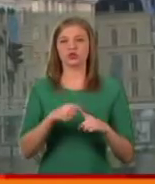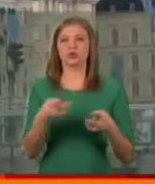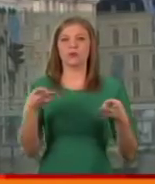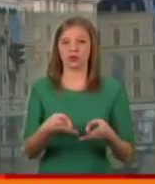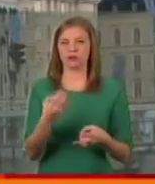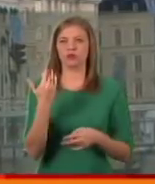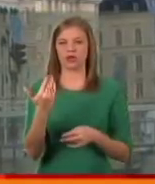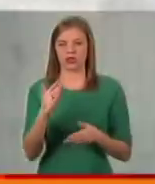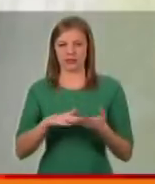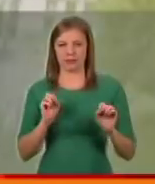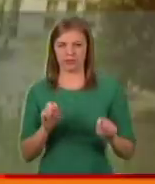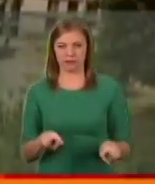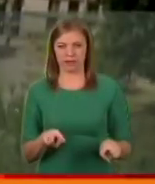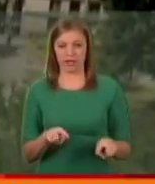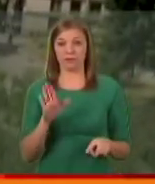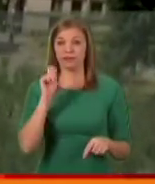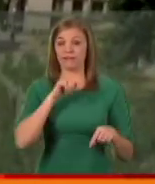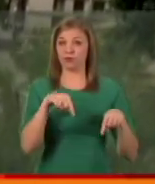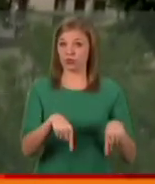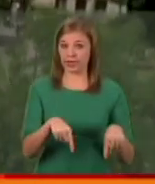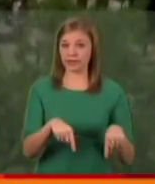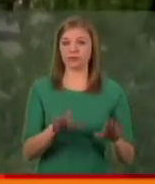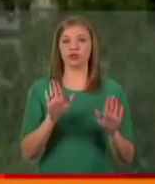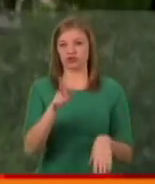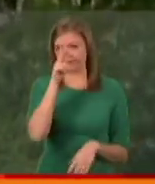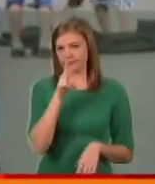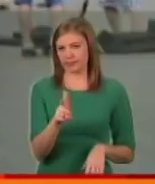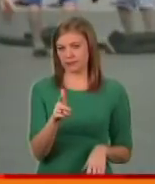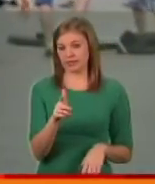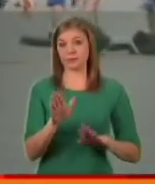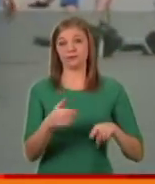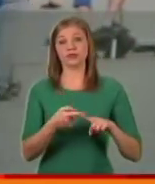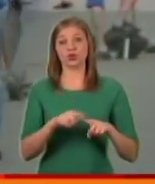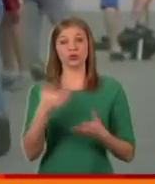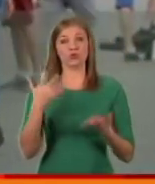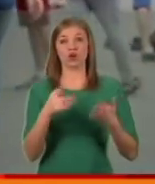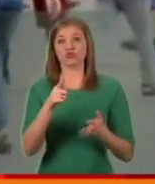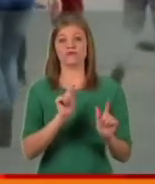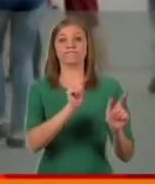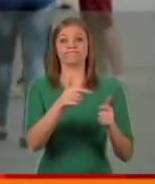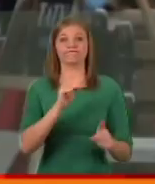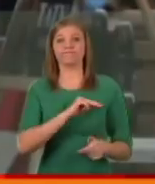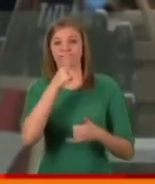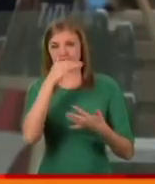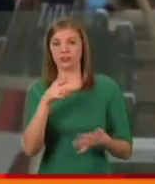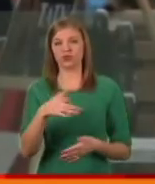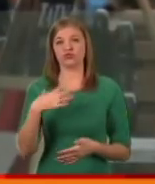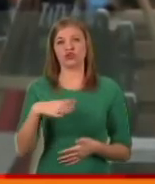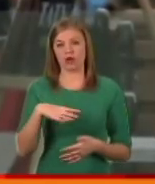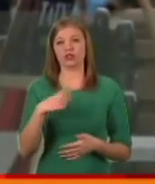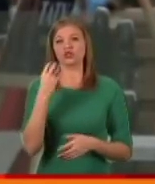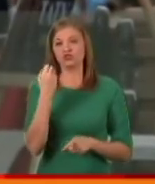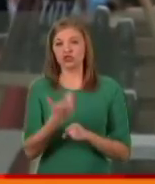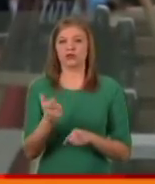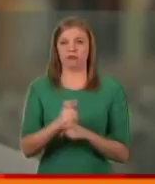потребує їхня безпека. В Україні ж лише 3 місяці. Потім, якщо не влаштуються, їх може чекати